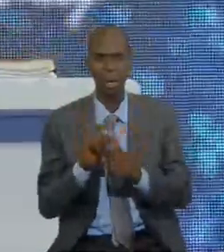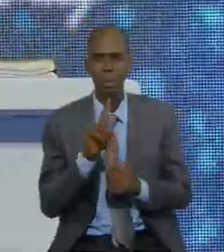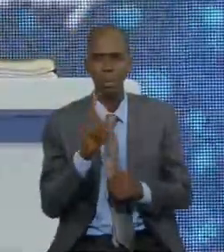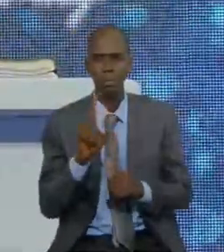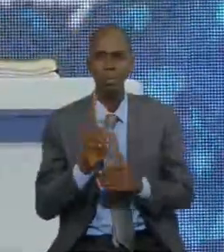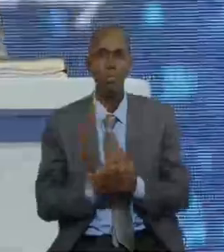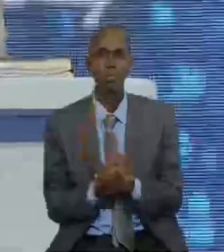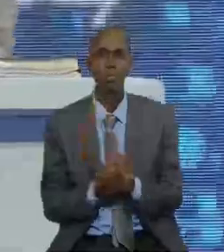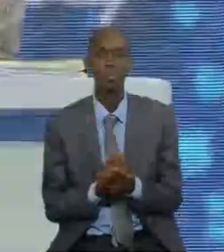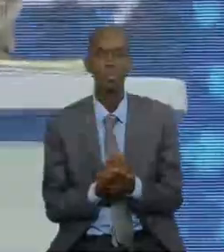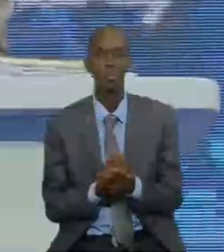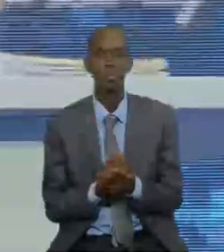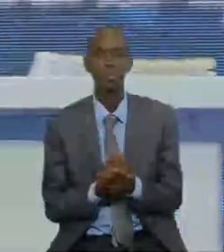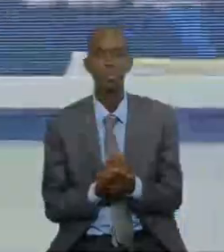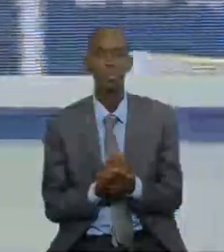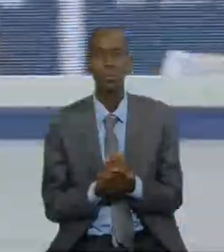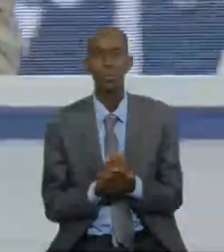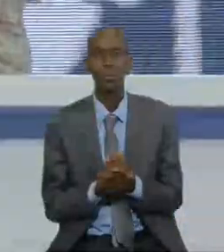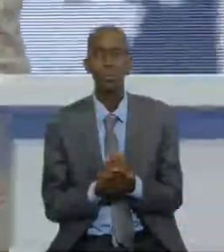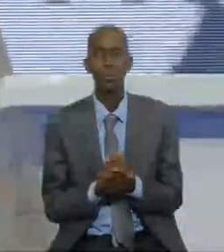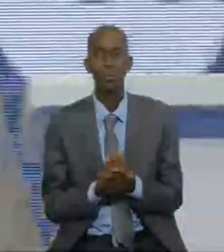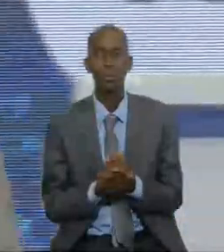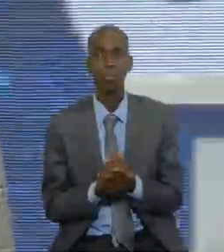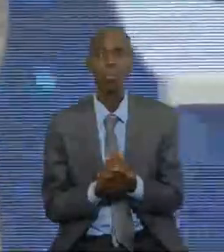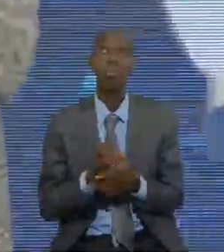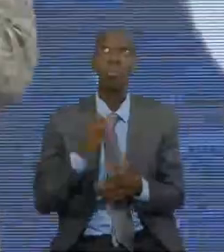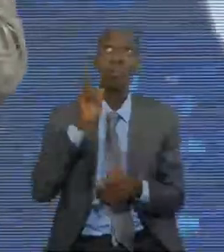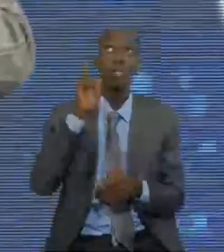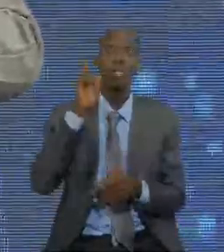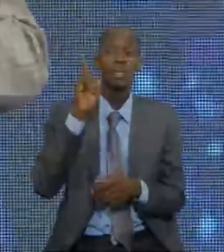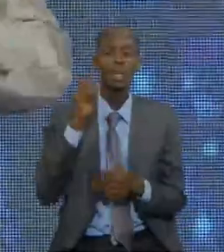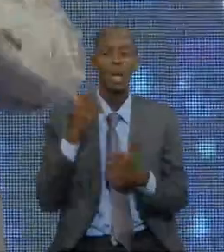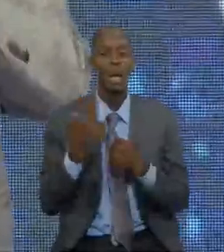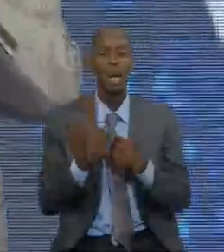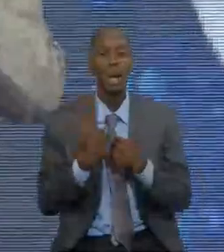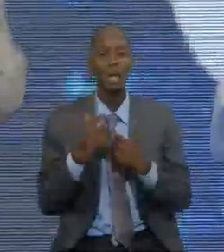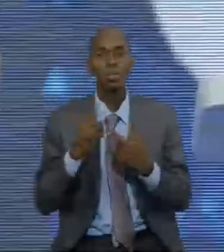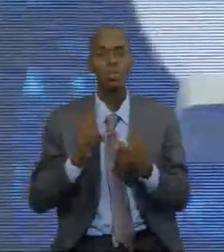et comment est-il devenu le Sauveur le guérisseur le libérateur